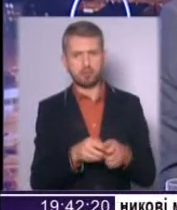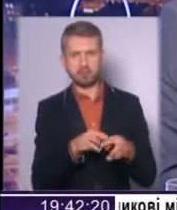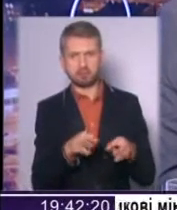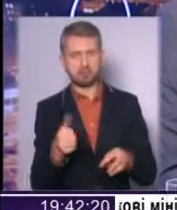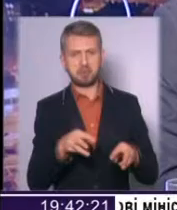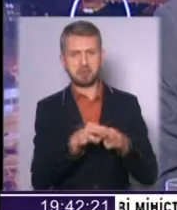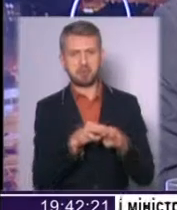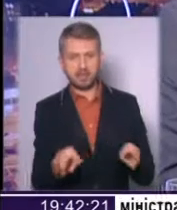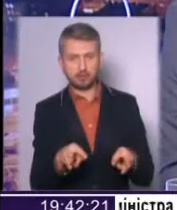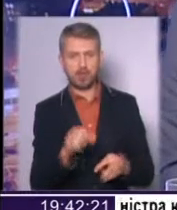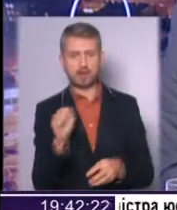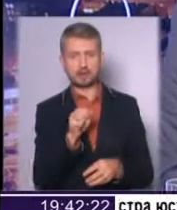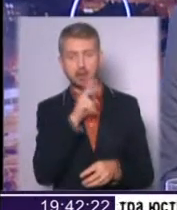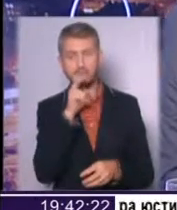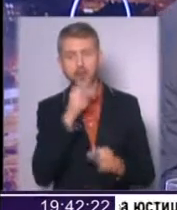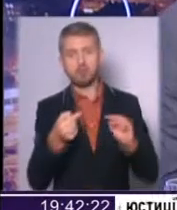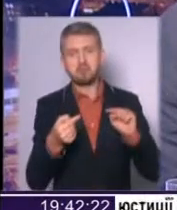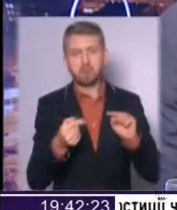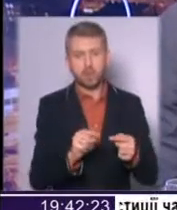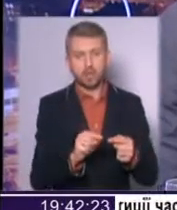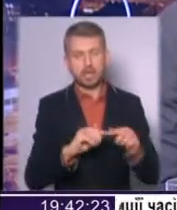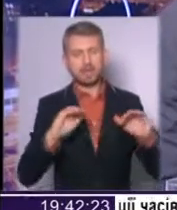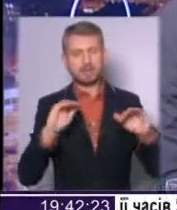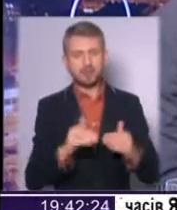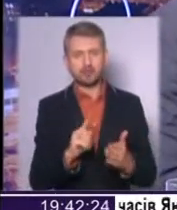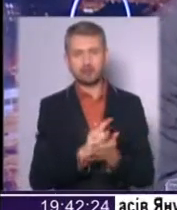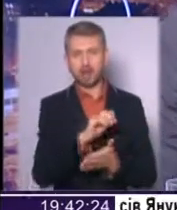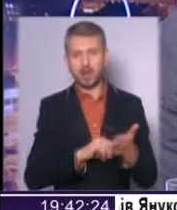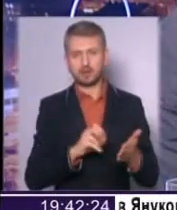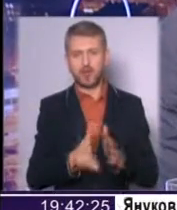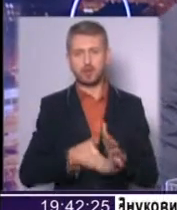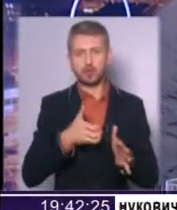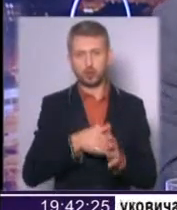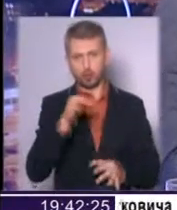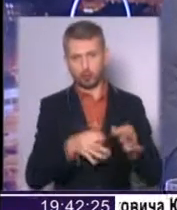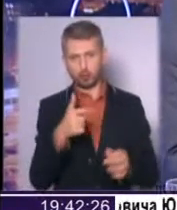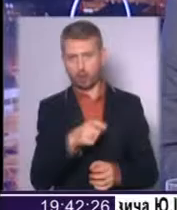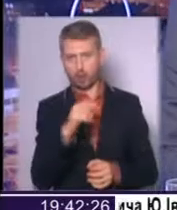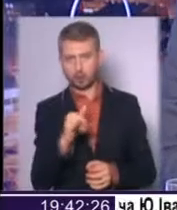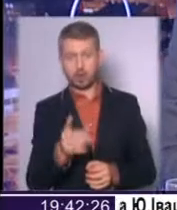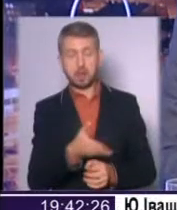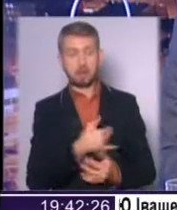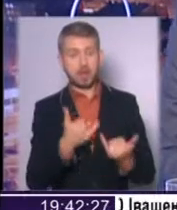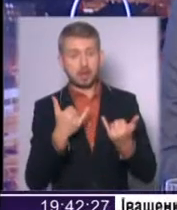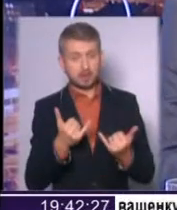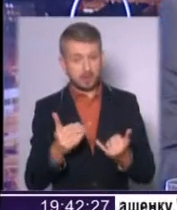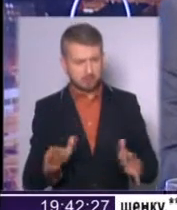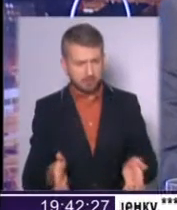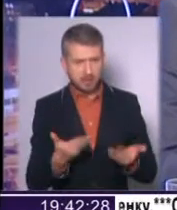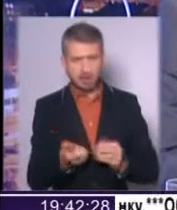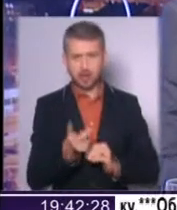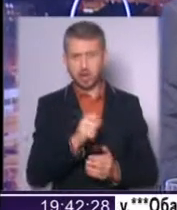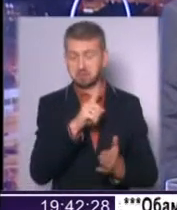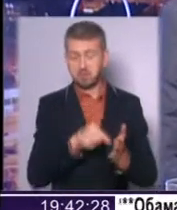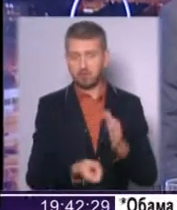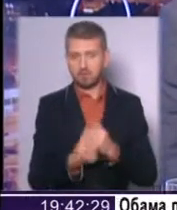зменшується, надходження від нього там в пенсійний фонд, і дірка в бюджеті зростає. Тобто ця сама норма надання субсидій, вона є тупікова,